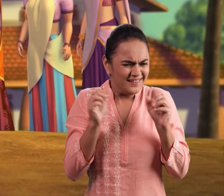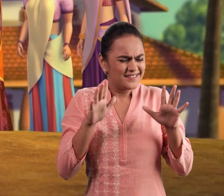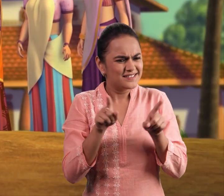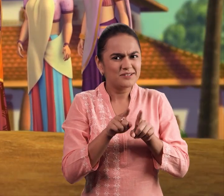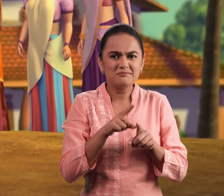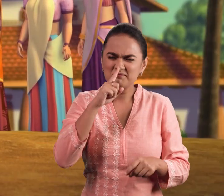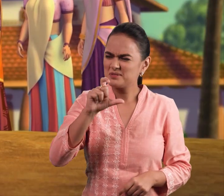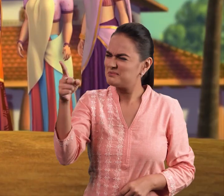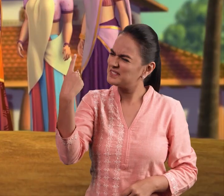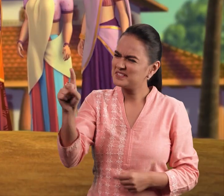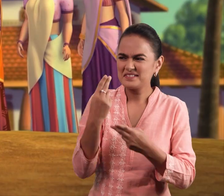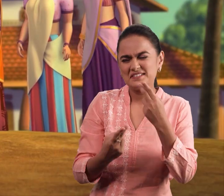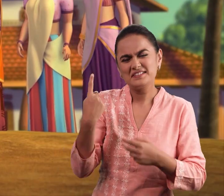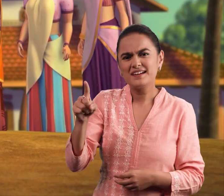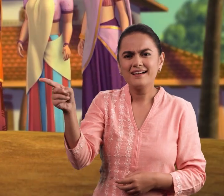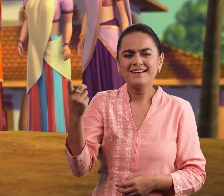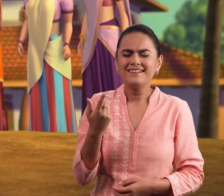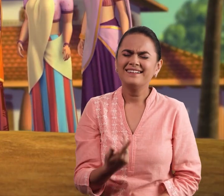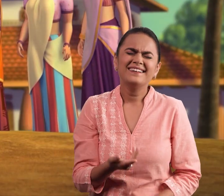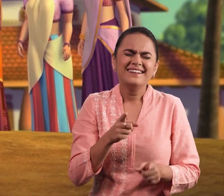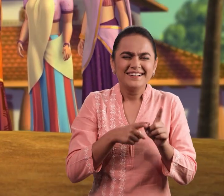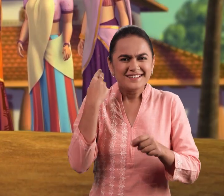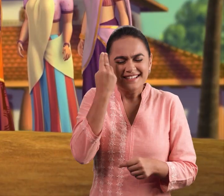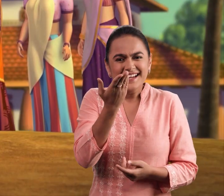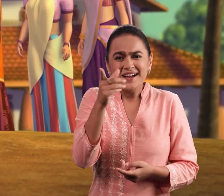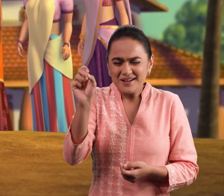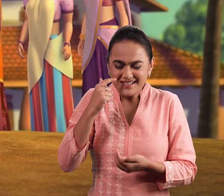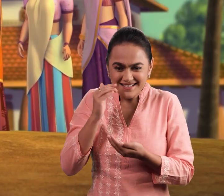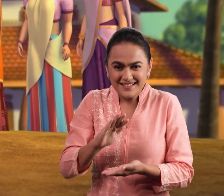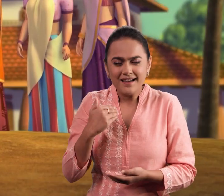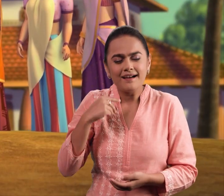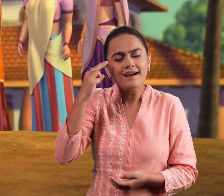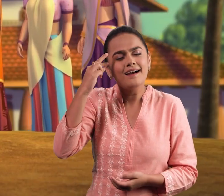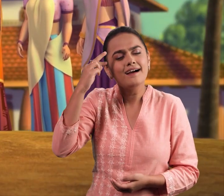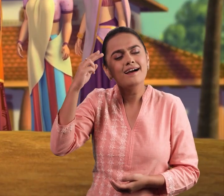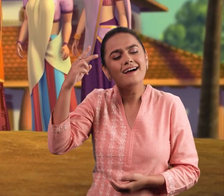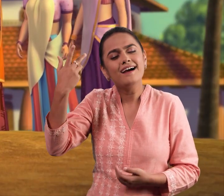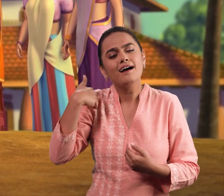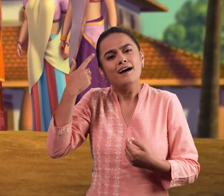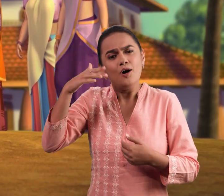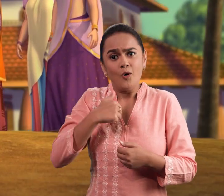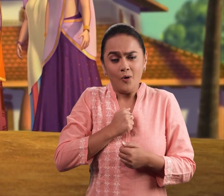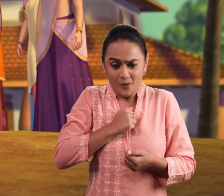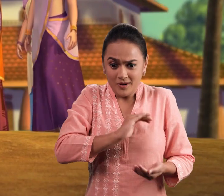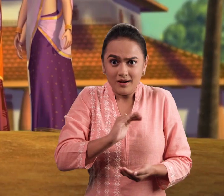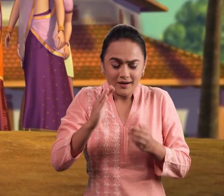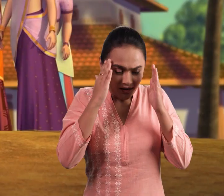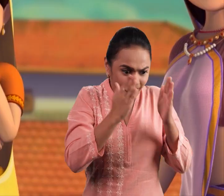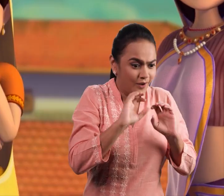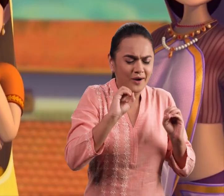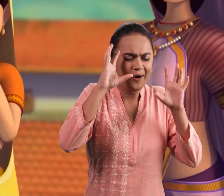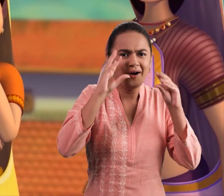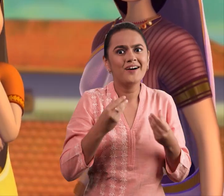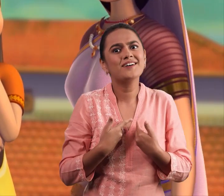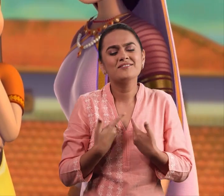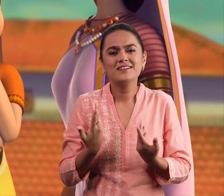सच कहती है। ओह यशोदा, हम कान्हा के विचारों में ऐसे खो जाते हैं कि हमें अपने बच्चों की ही सुध